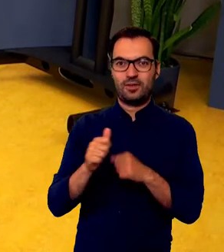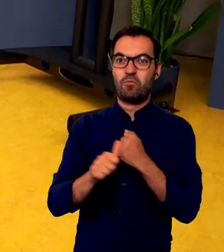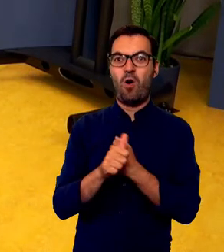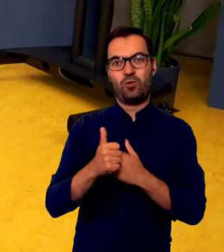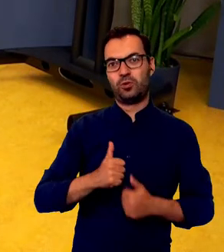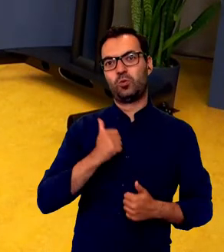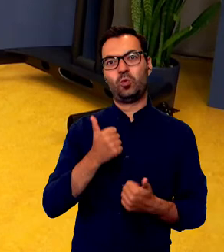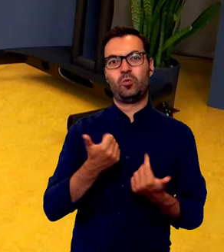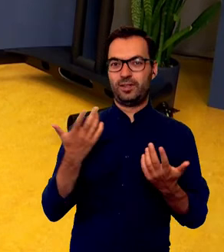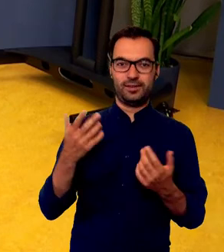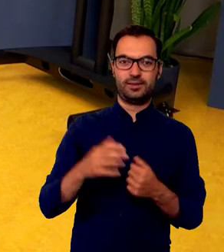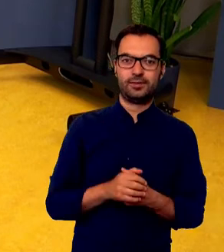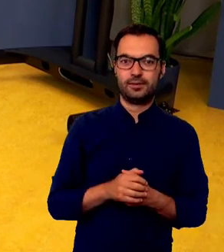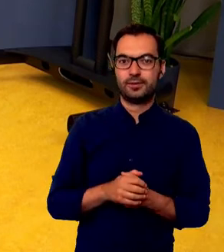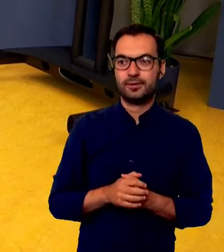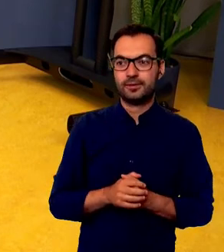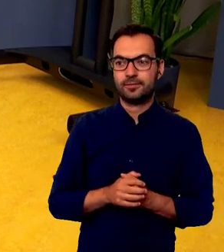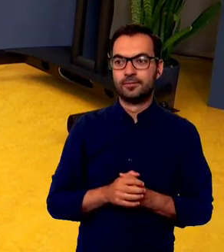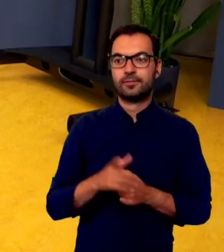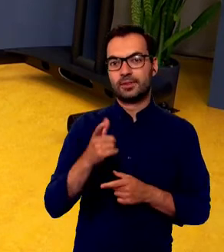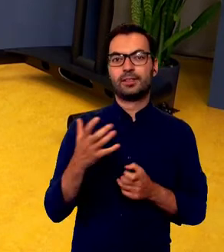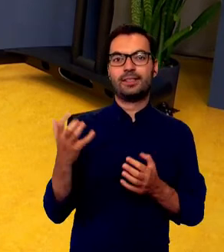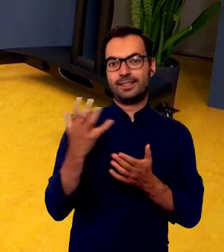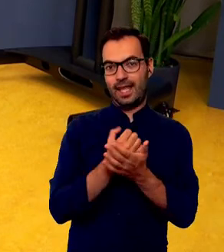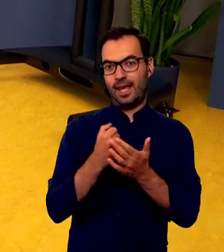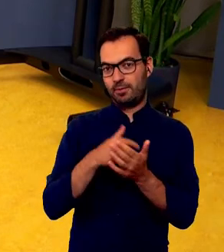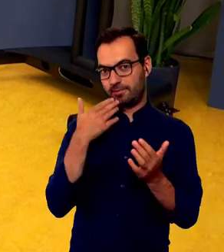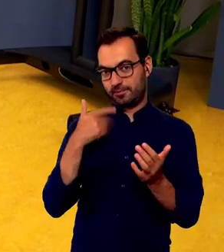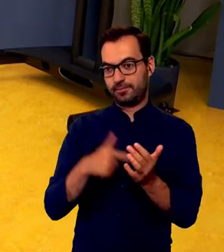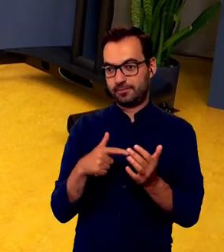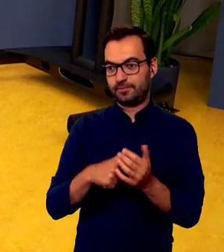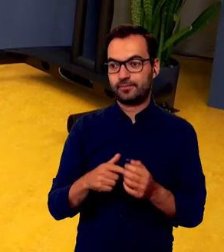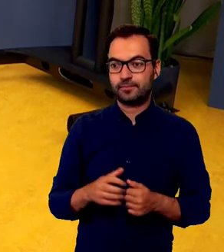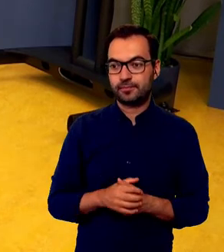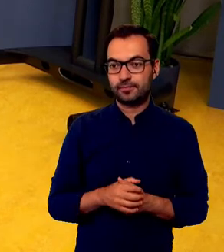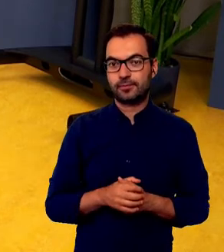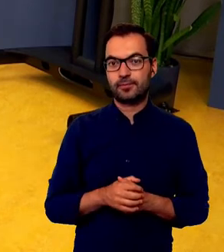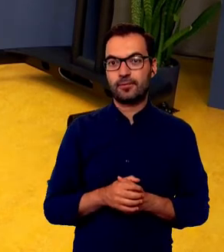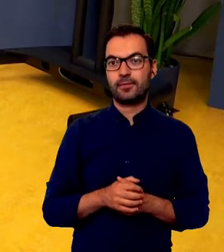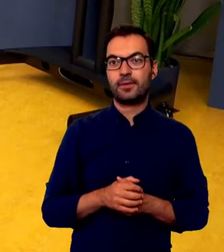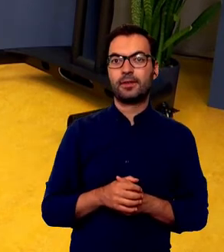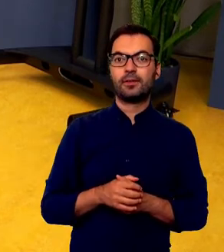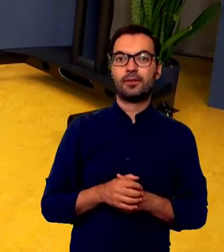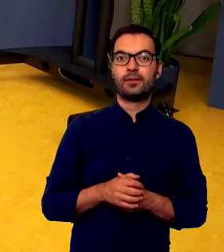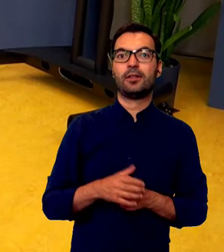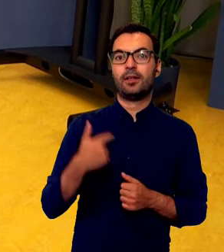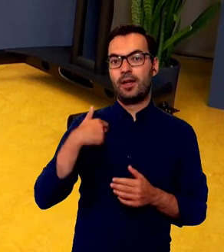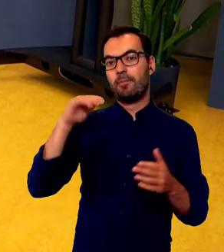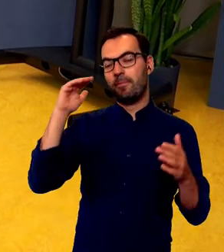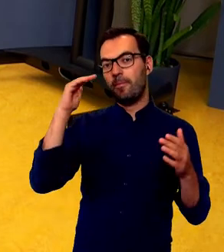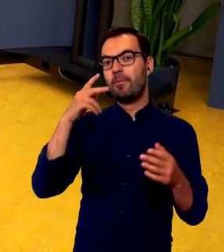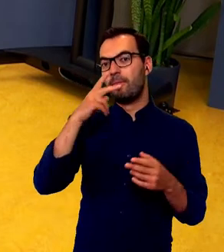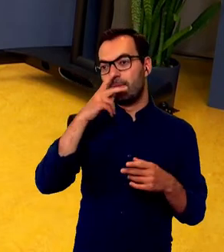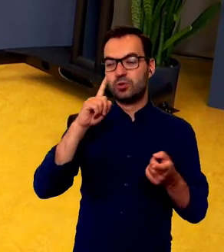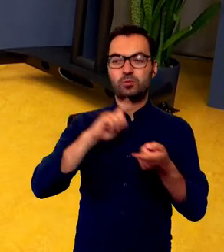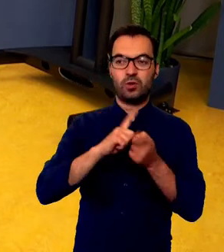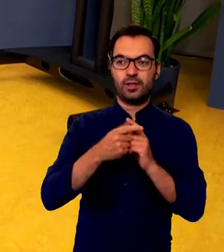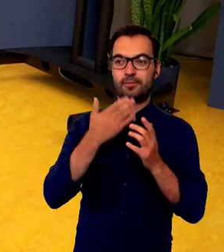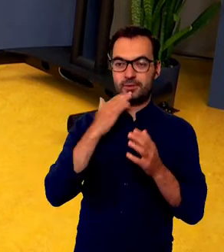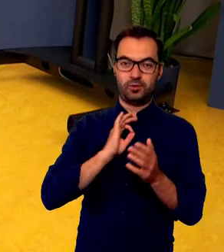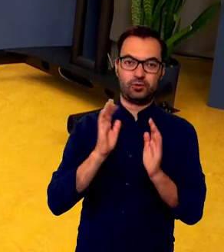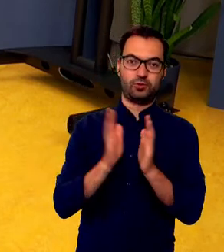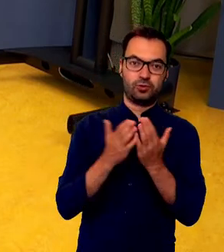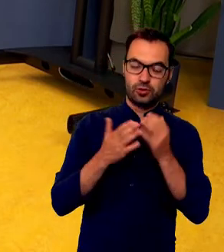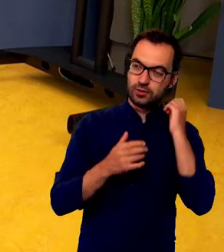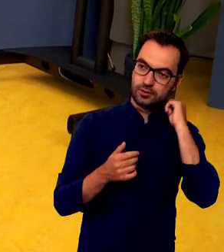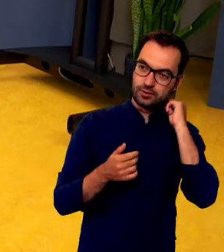się, które zarabiają na tym, które poznałam też dzięki moim książkom, spotkałam